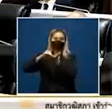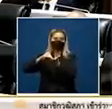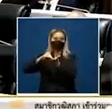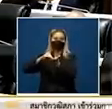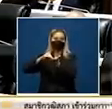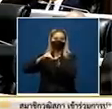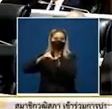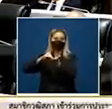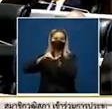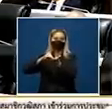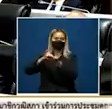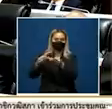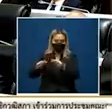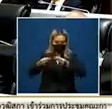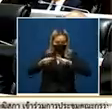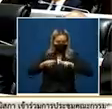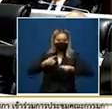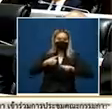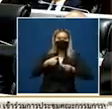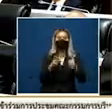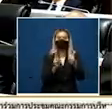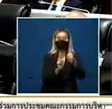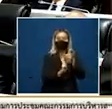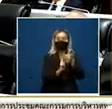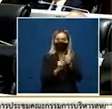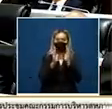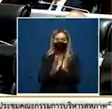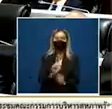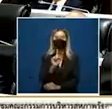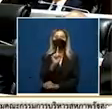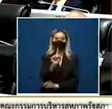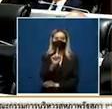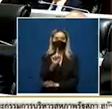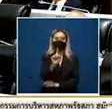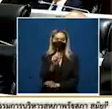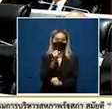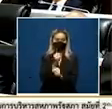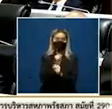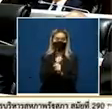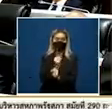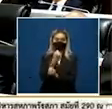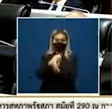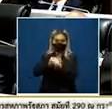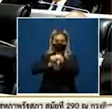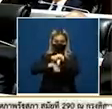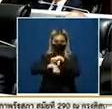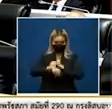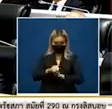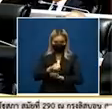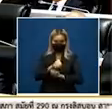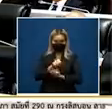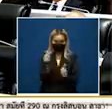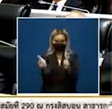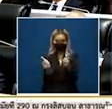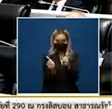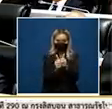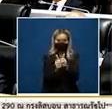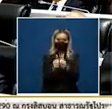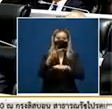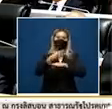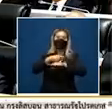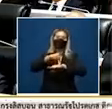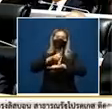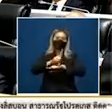นแต่ต้องเสนอสู้เรื่องนี้ไม่ได้อยู่ที่ผลชนะหรือแพ้แต่อยู่ที่ใจและส